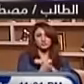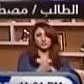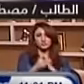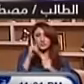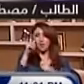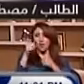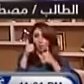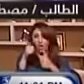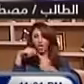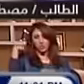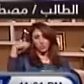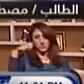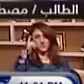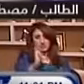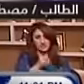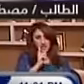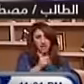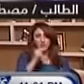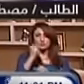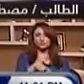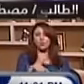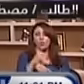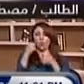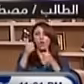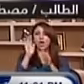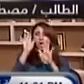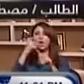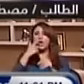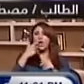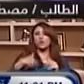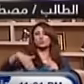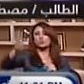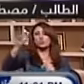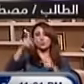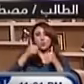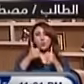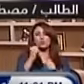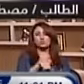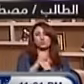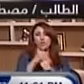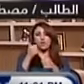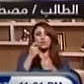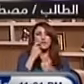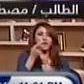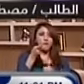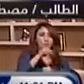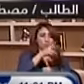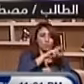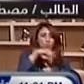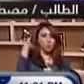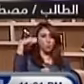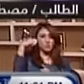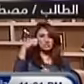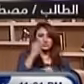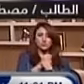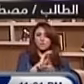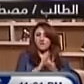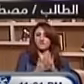شغاله، ودي ناس تستحق تفضل 100 سنه، بس غيرها ما ينفعش يقعدوا يومين